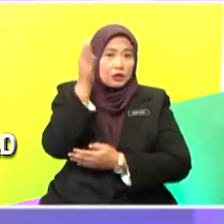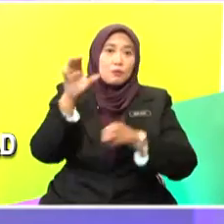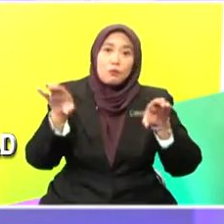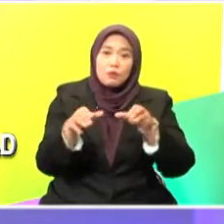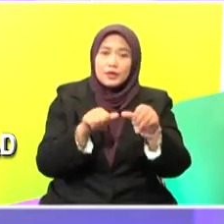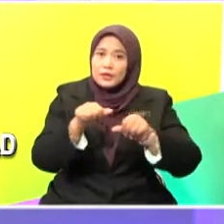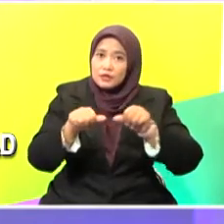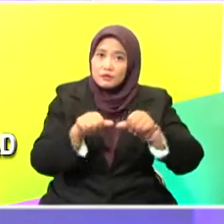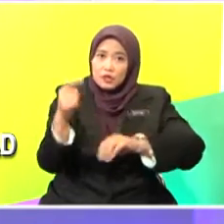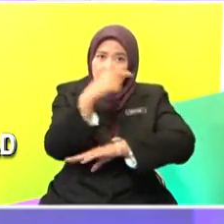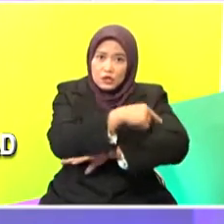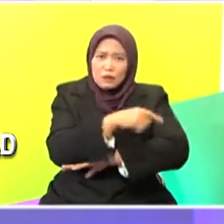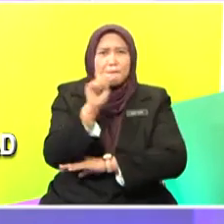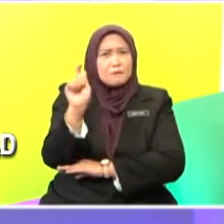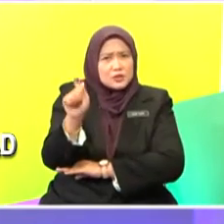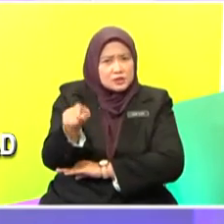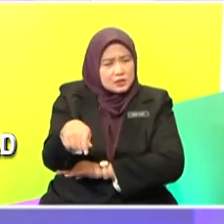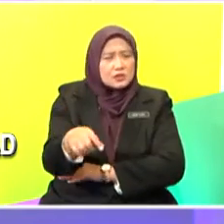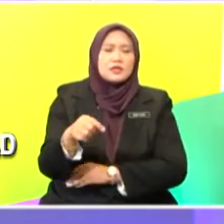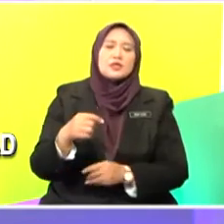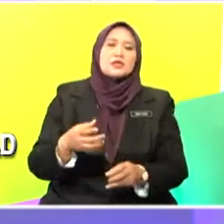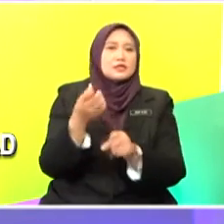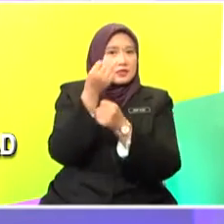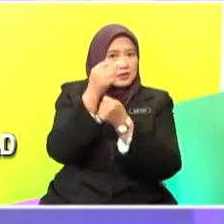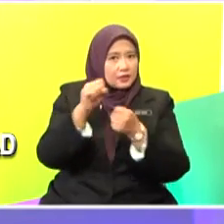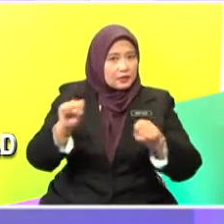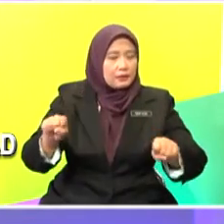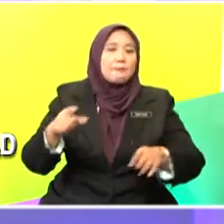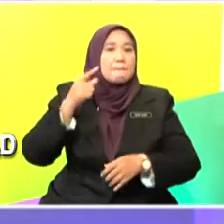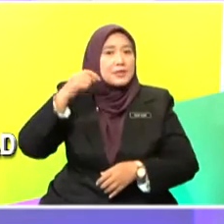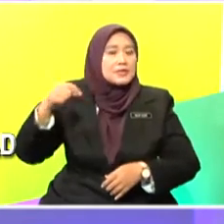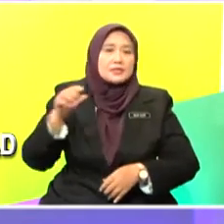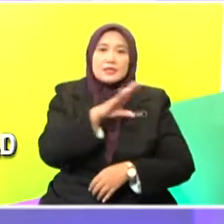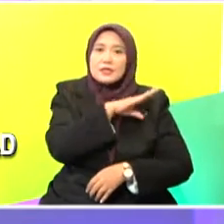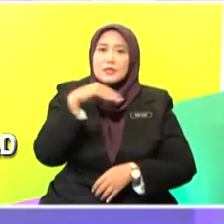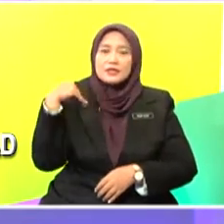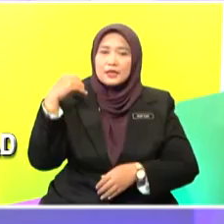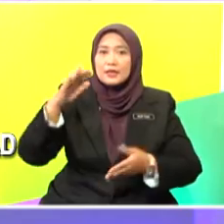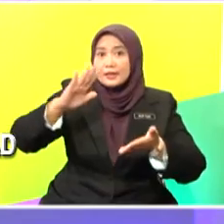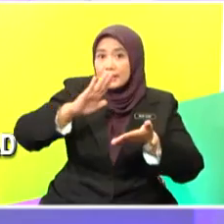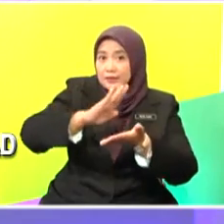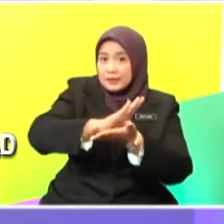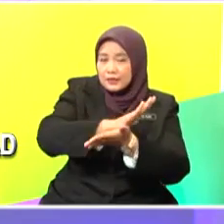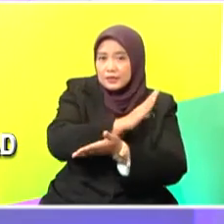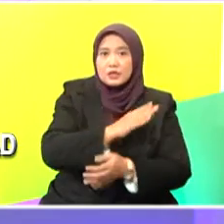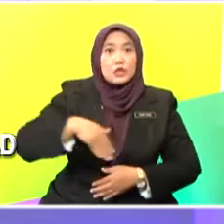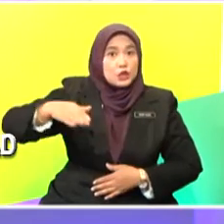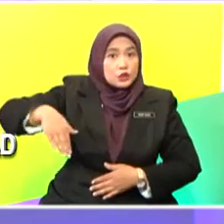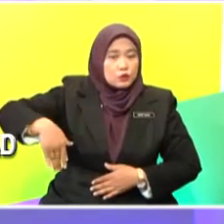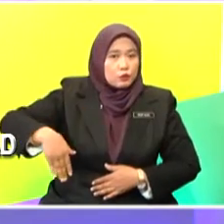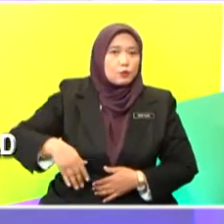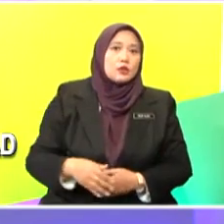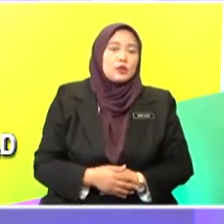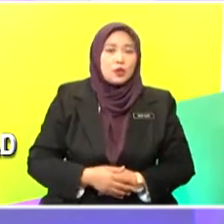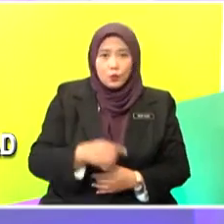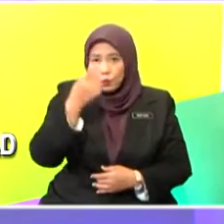Kalau dekat rumah boleh sediakan pensel, kertas. Lepas tu sebelum nak menulis, cikgu ada nak tunjuk guna